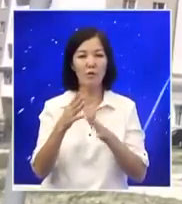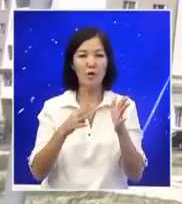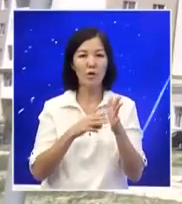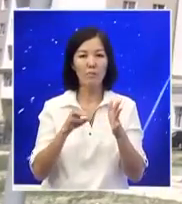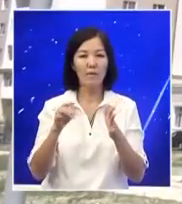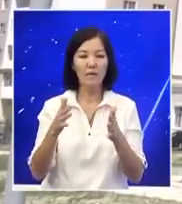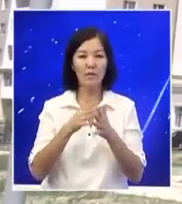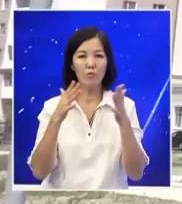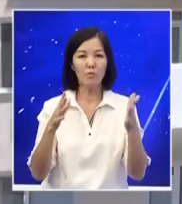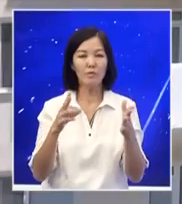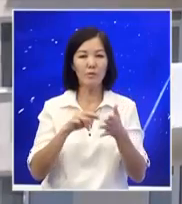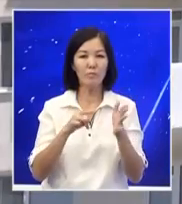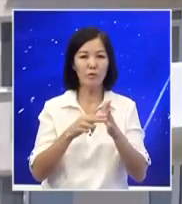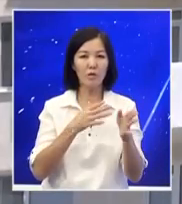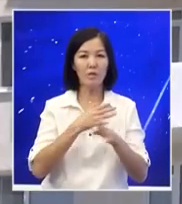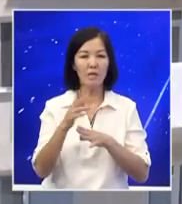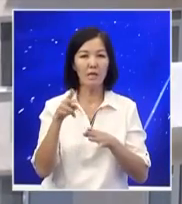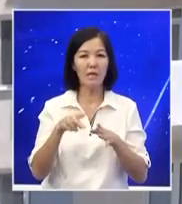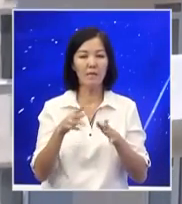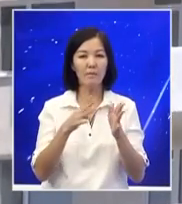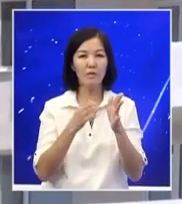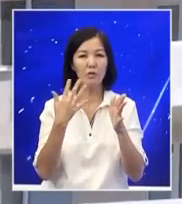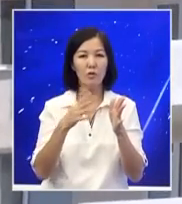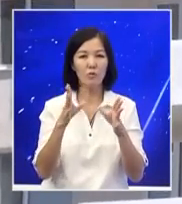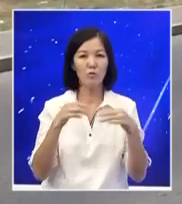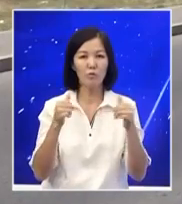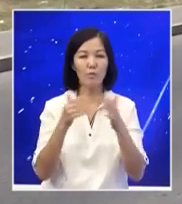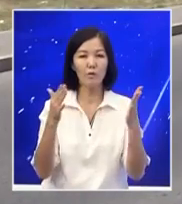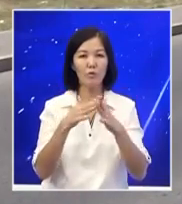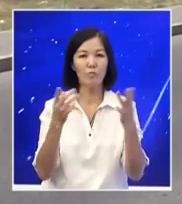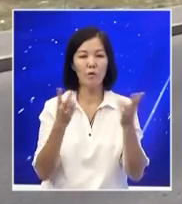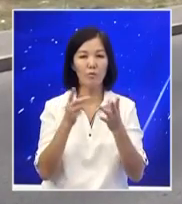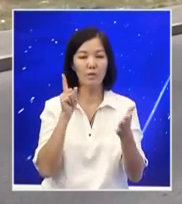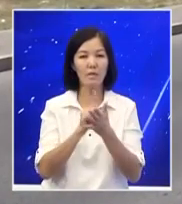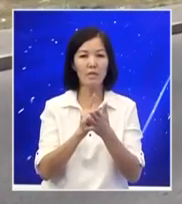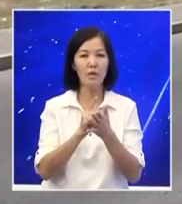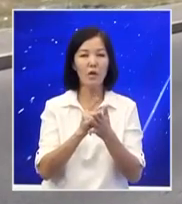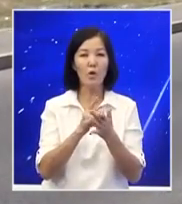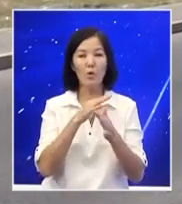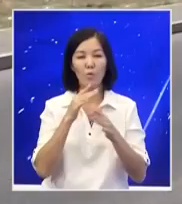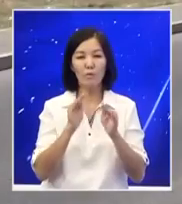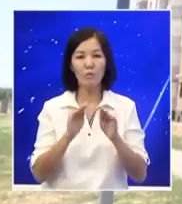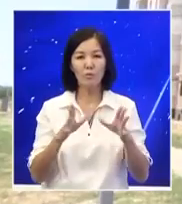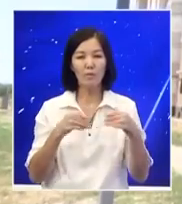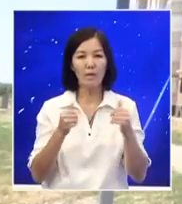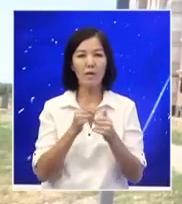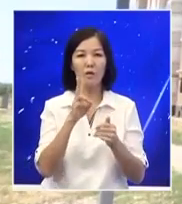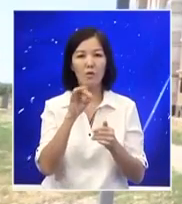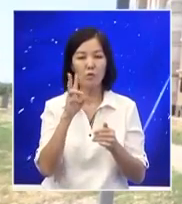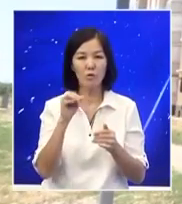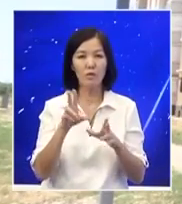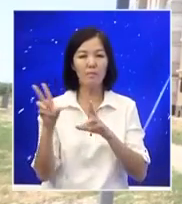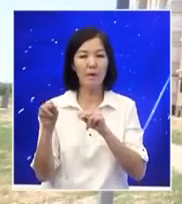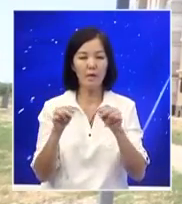үлесі. 2853 отбасы баспаналы болуы тиіс. Оның 3-тен 1-і көппалалы отбасылары. Нұрлы жер, бақытты отбасы,